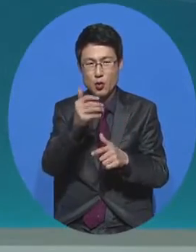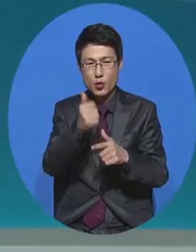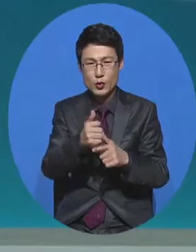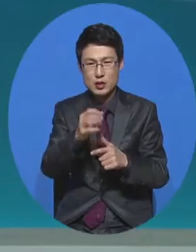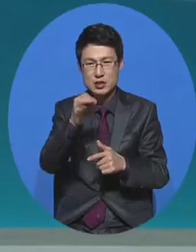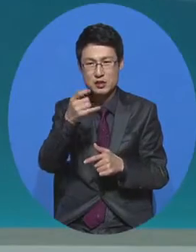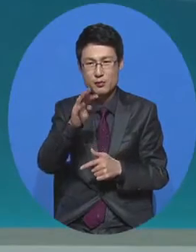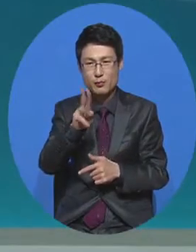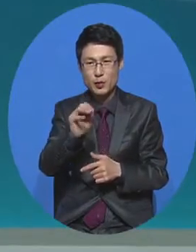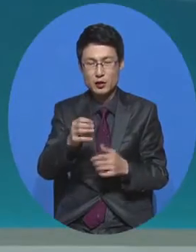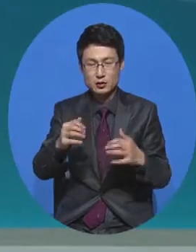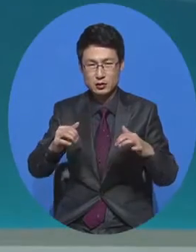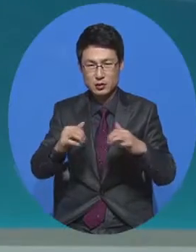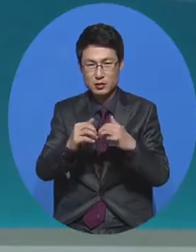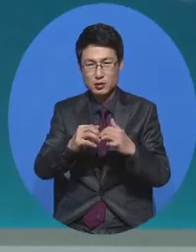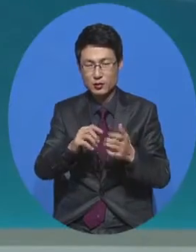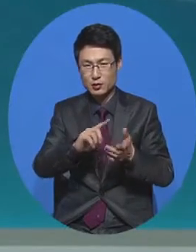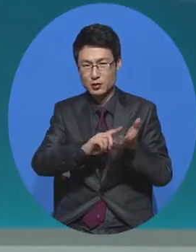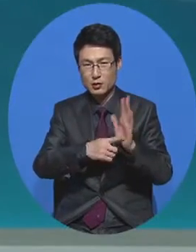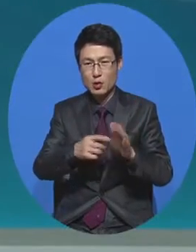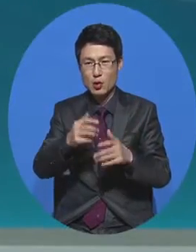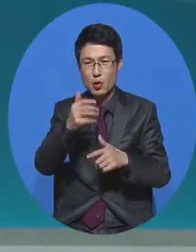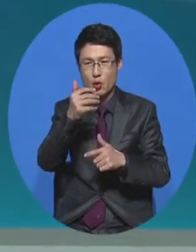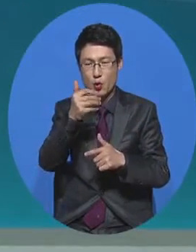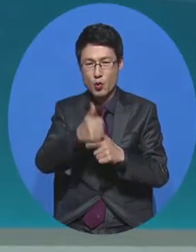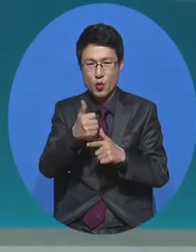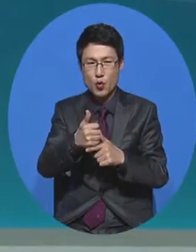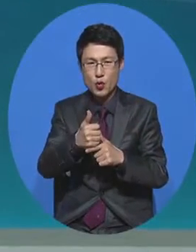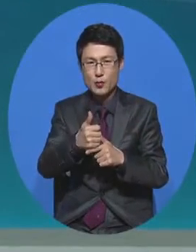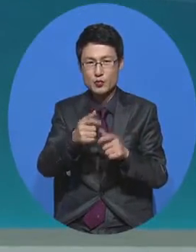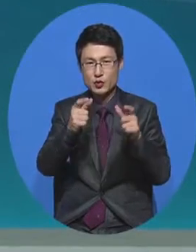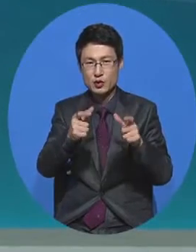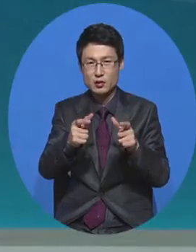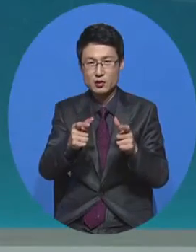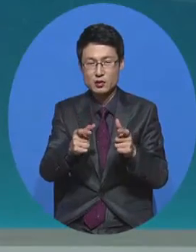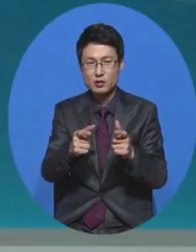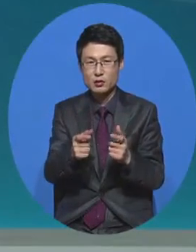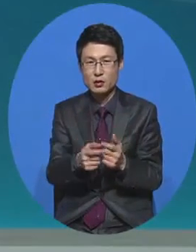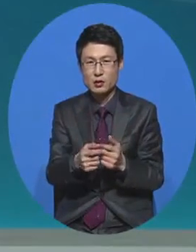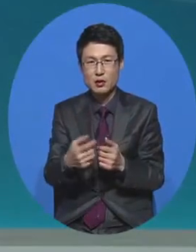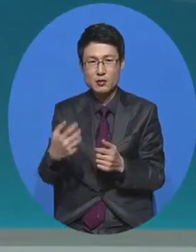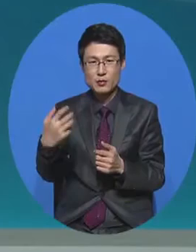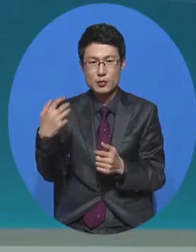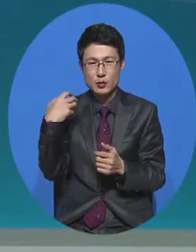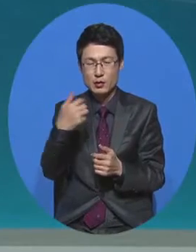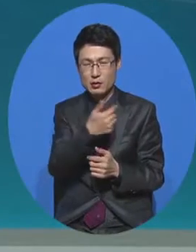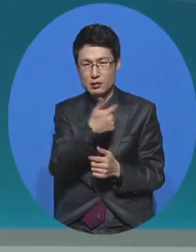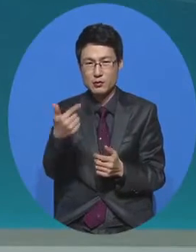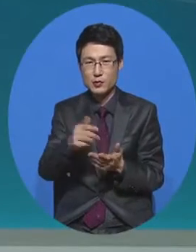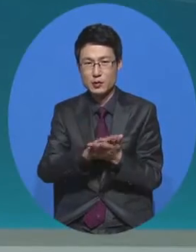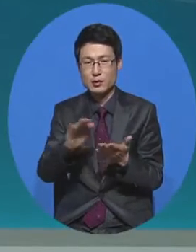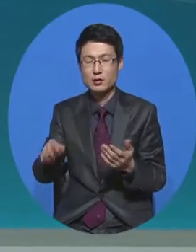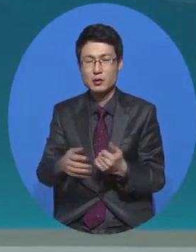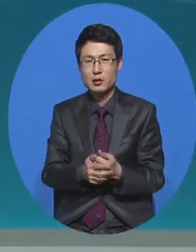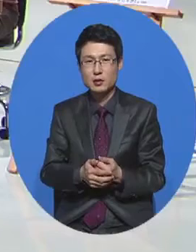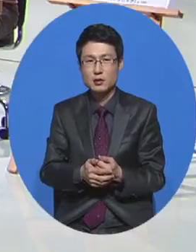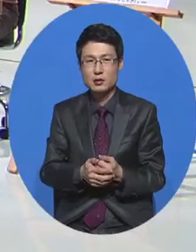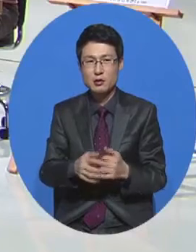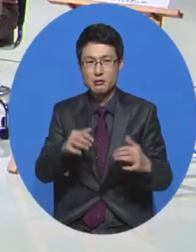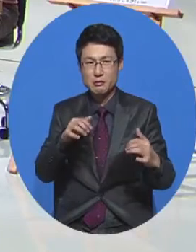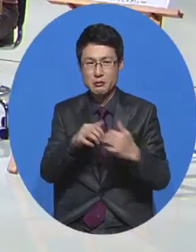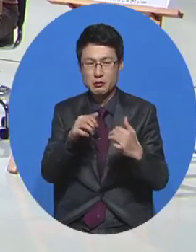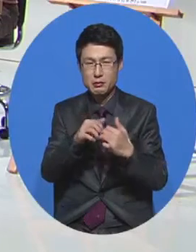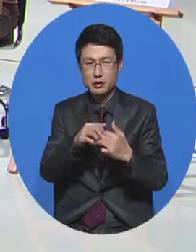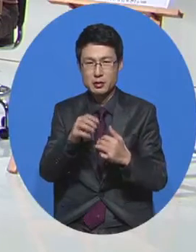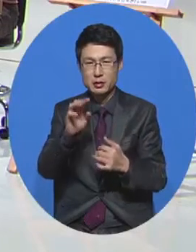전쟁이라고 표현할 만큼 호남 기억이 찾아오는 p 중이 매우 큽니다 실제로 당시 겨 전해수